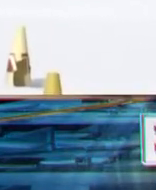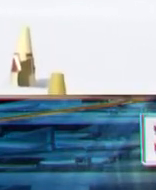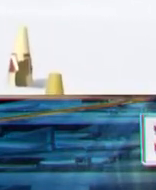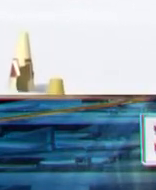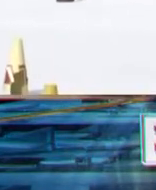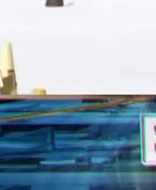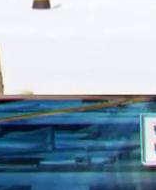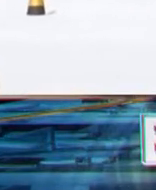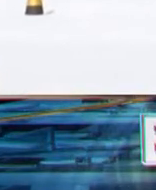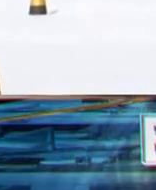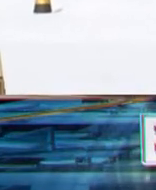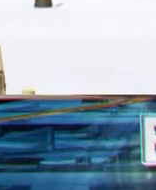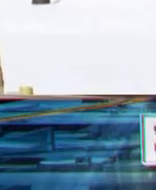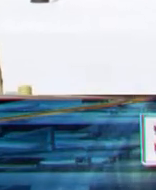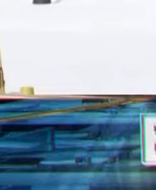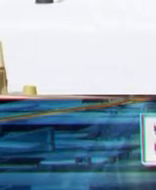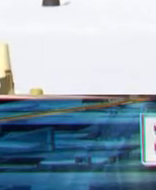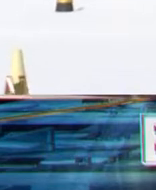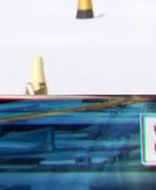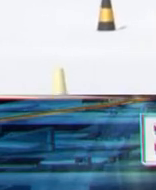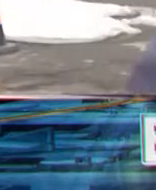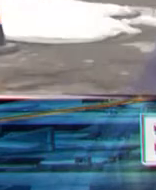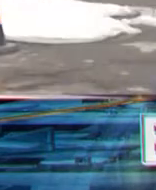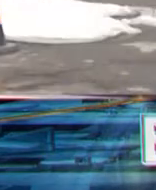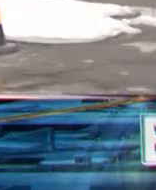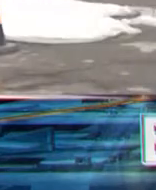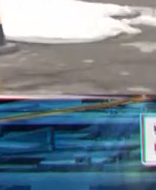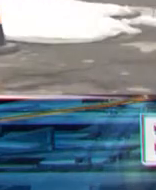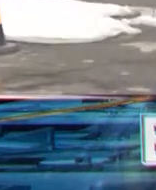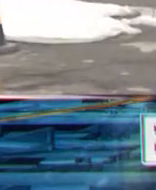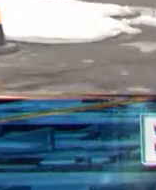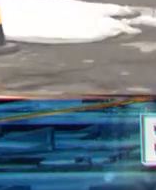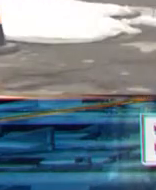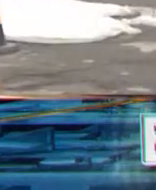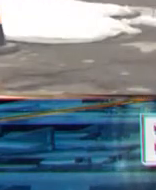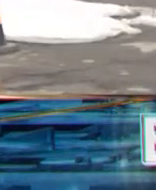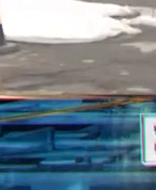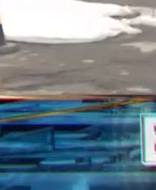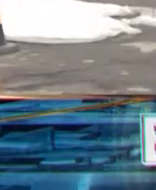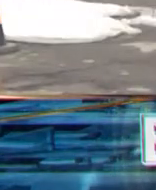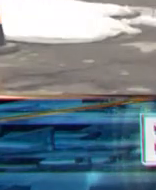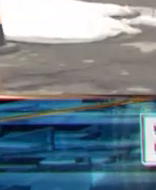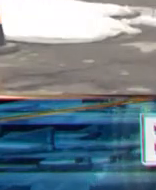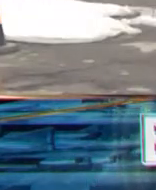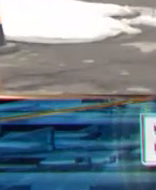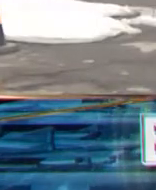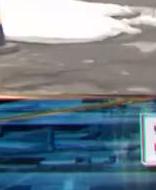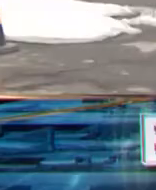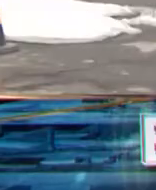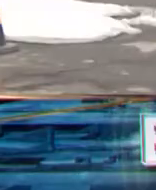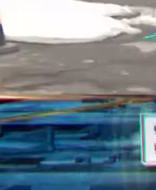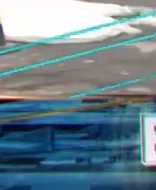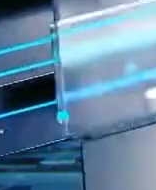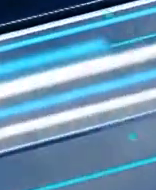әлем чемпионаты мен Азия біріншілігінде топ жарып келеді. Бізде талантты жастар көп, тек оларды дайындаса чемпиондар шығары анық.